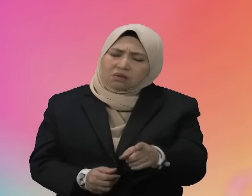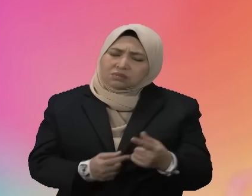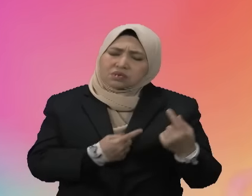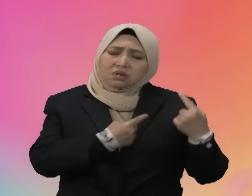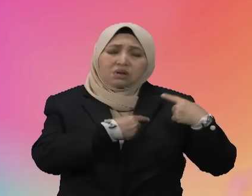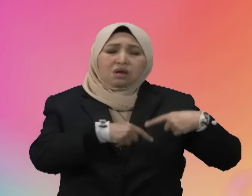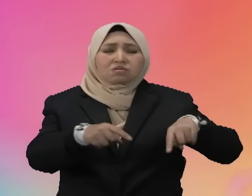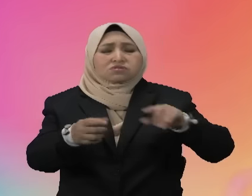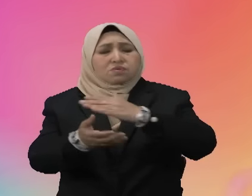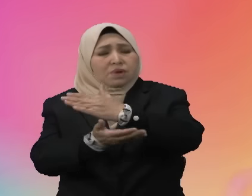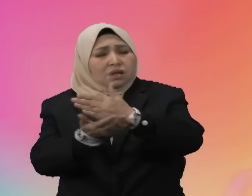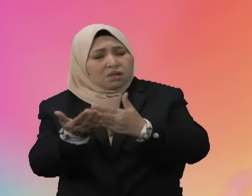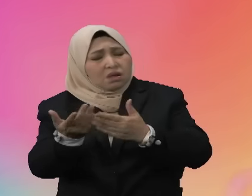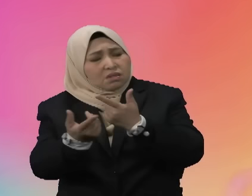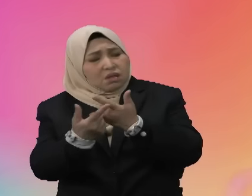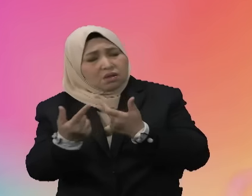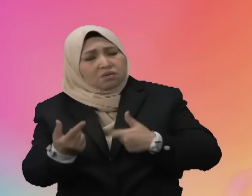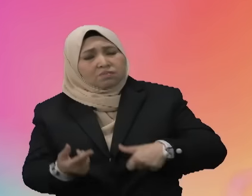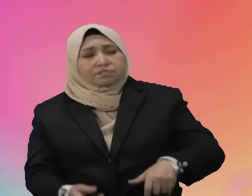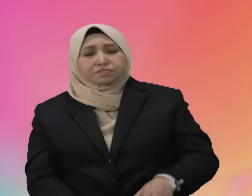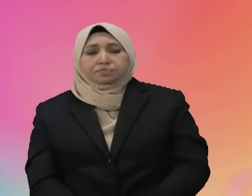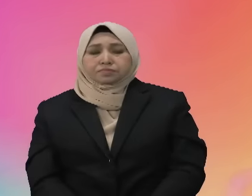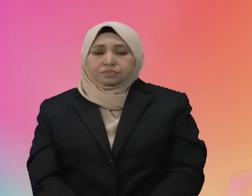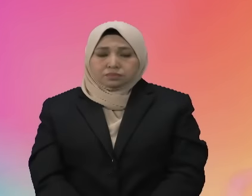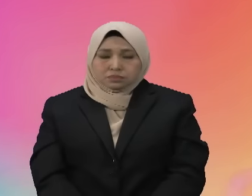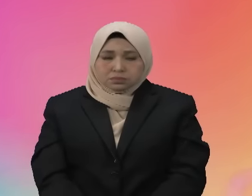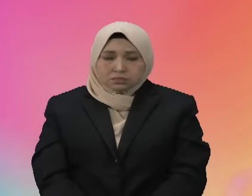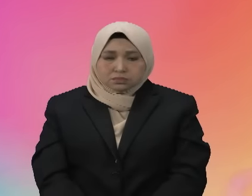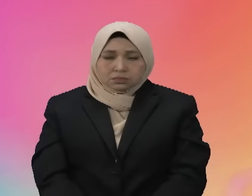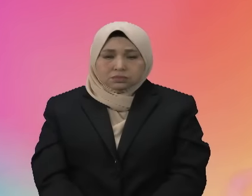inna fariqa